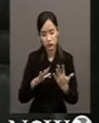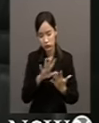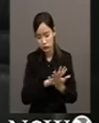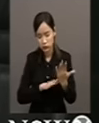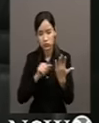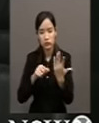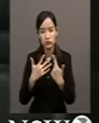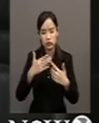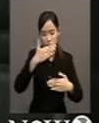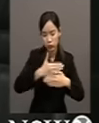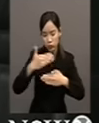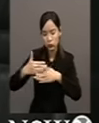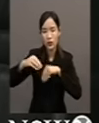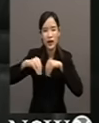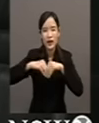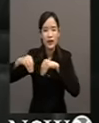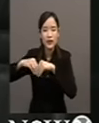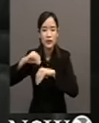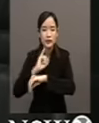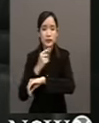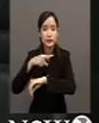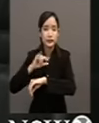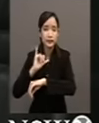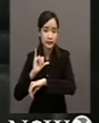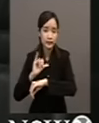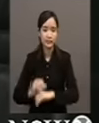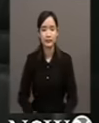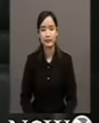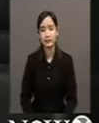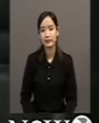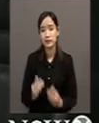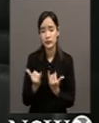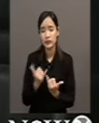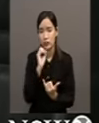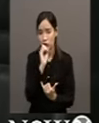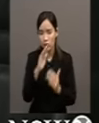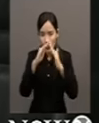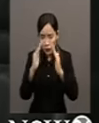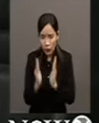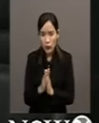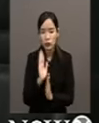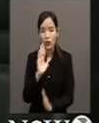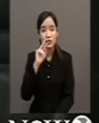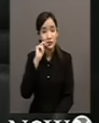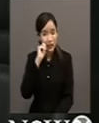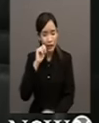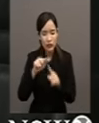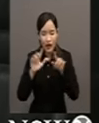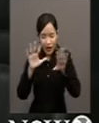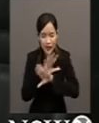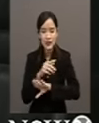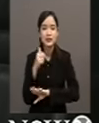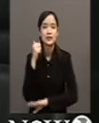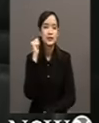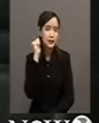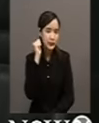ำสองริมตลิ่งแม่น้ำเจ้าพระยานะครับ คุณทองเปลวบอกด้วยนะคะว่าตอนนี้ภาพรวมของสถานการณ์น้ำเริ่มเข้าสู่ภาวะปกติจ